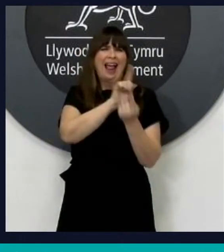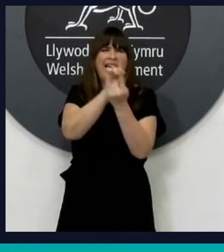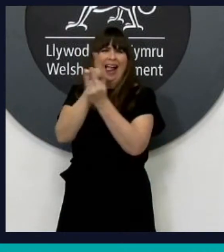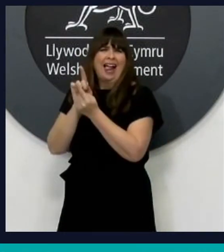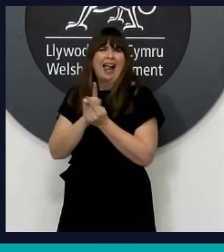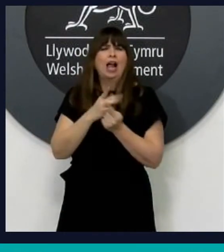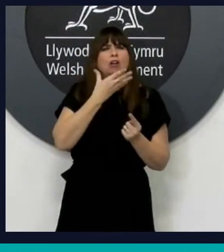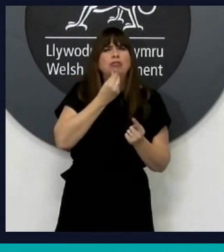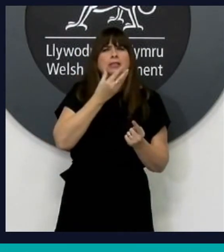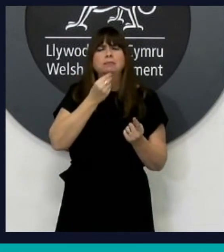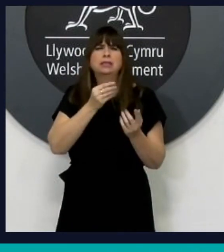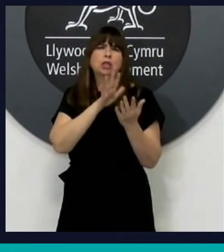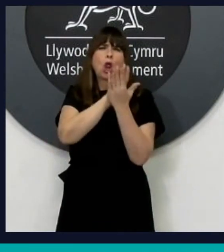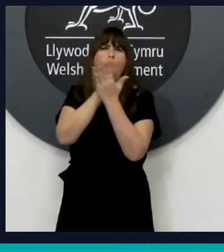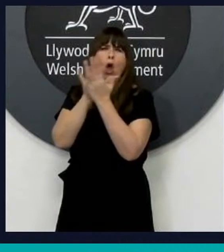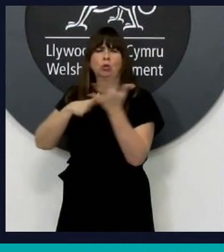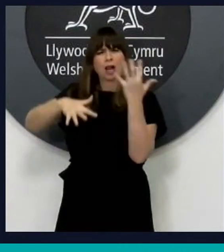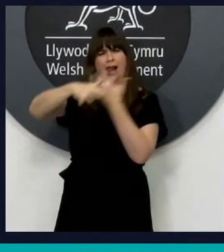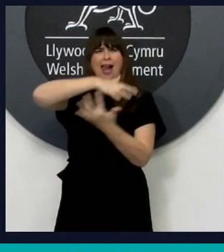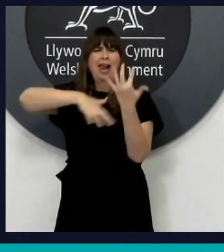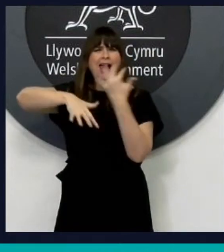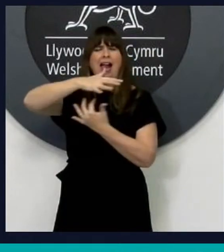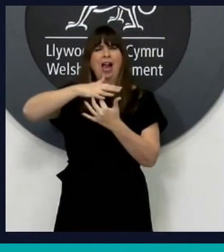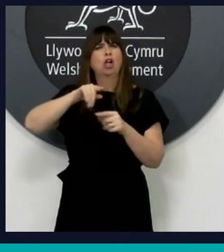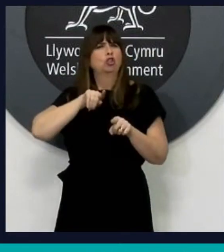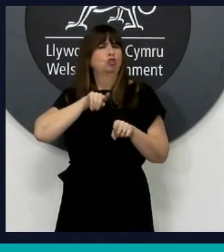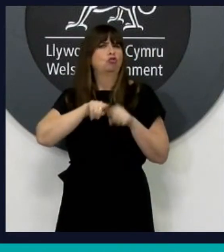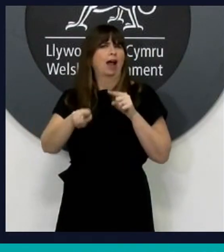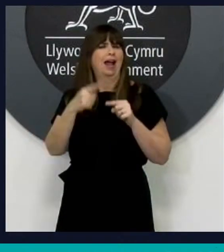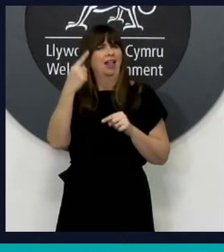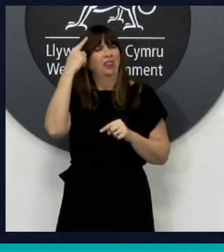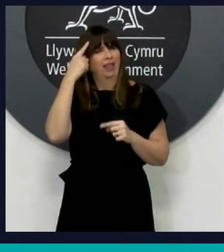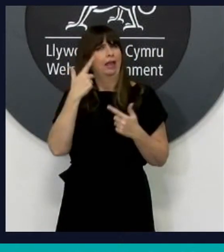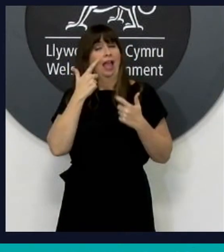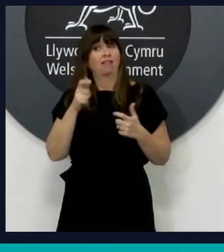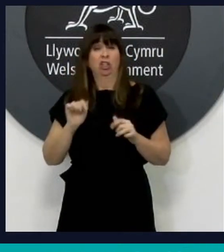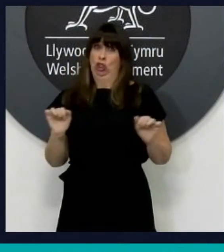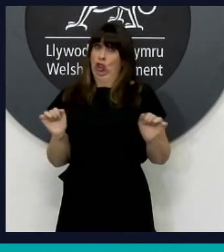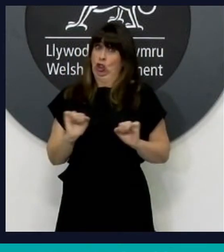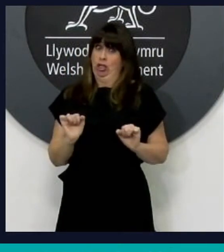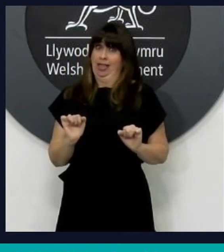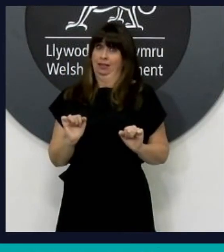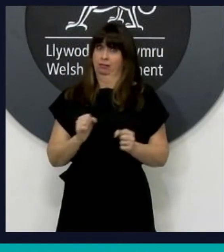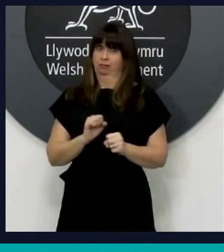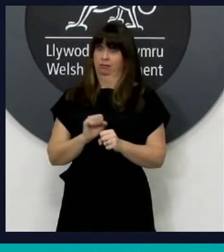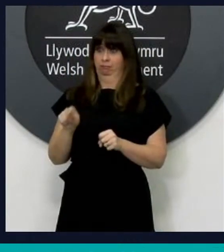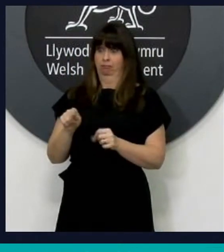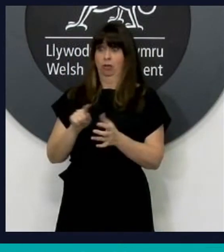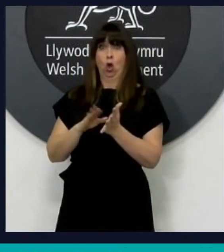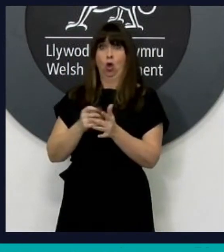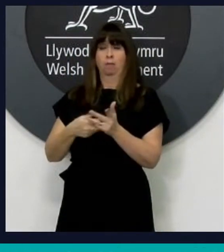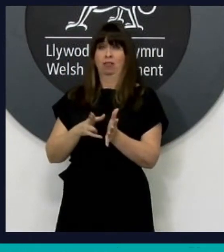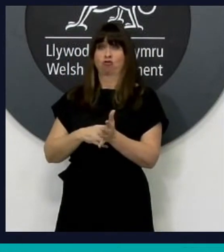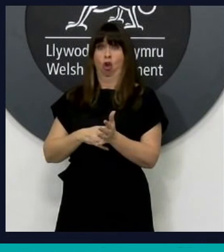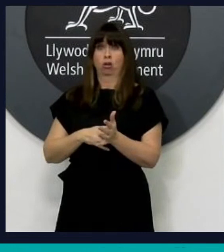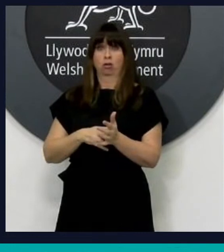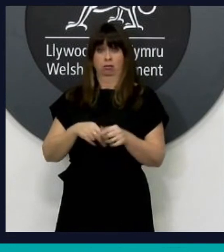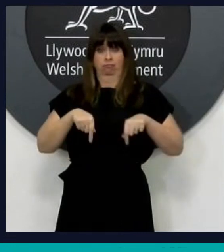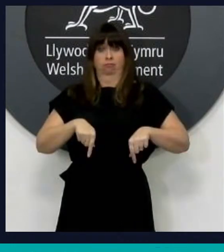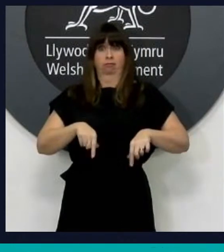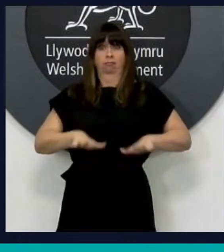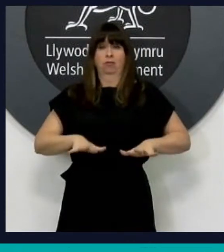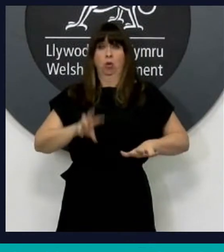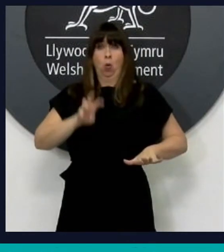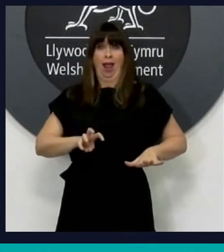yn symud yn ein cymunedau yn ystod yr wythnosau nesaf. Felly cymryd ein pethau sy'n mewn lle'n